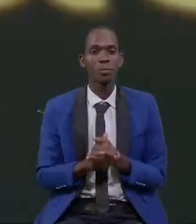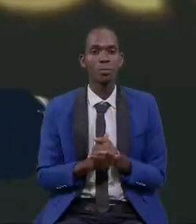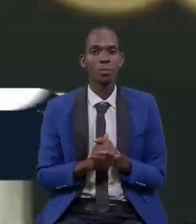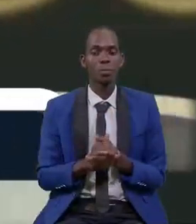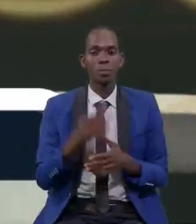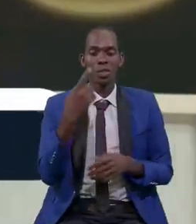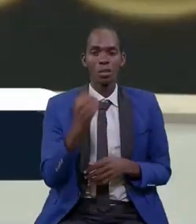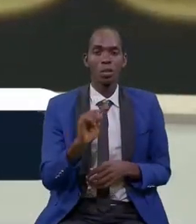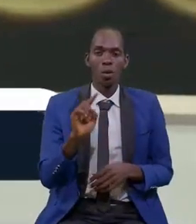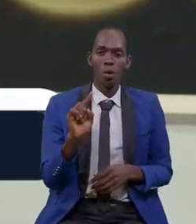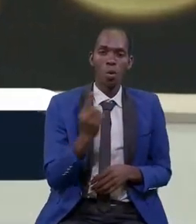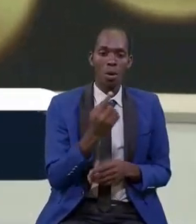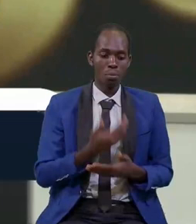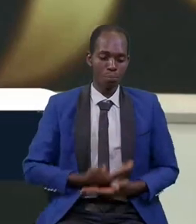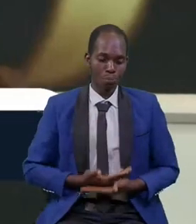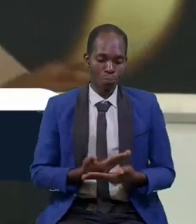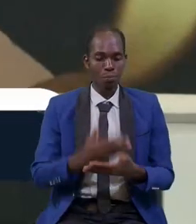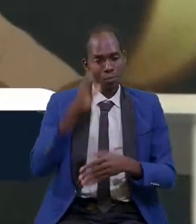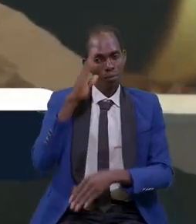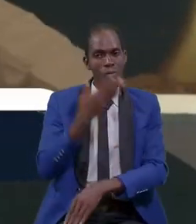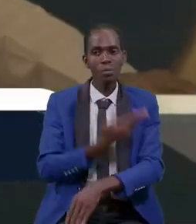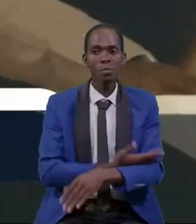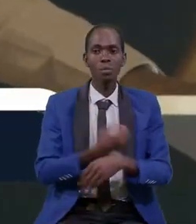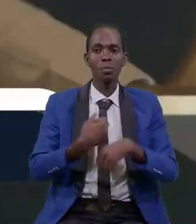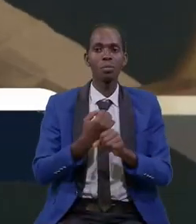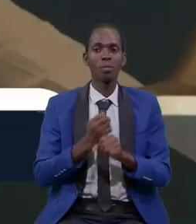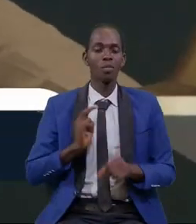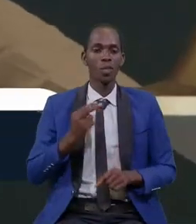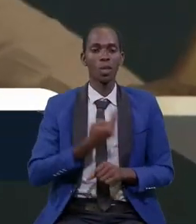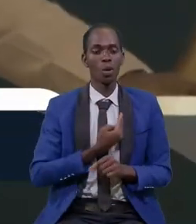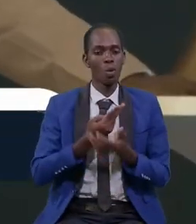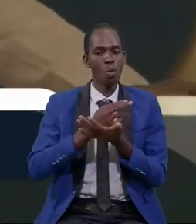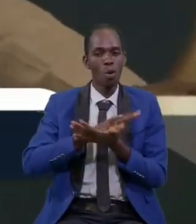le Fils unique qui nous rend saints,